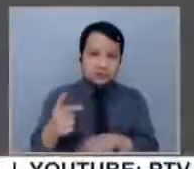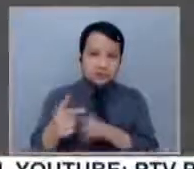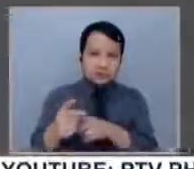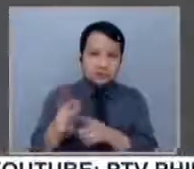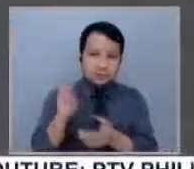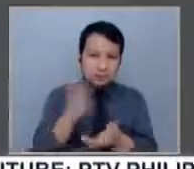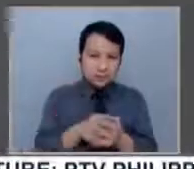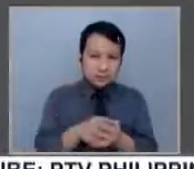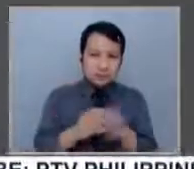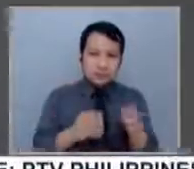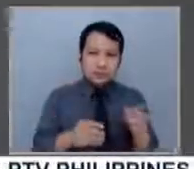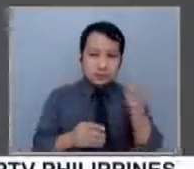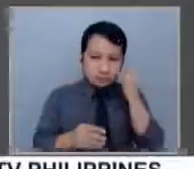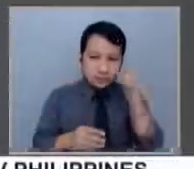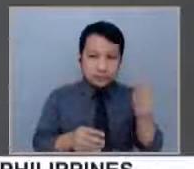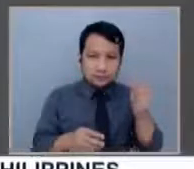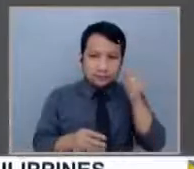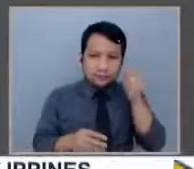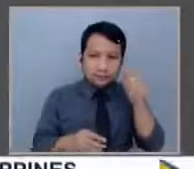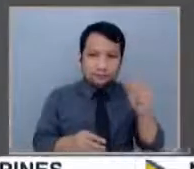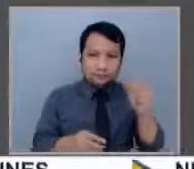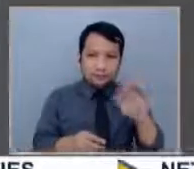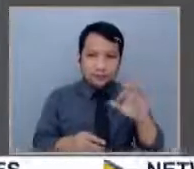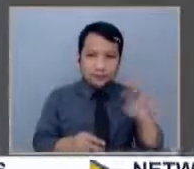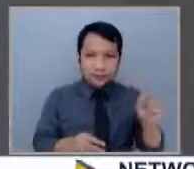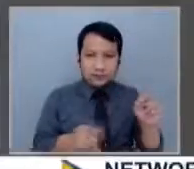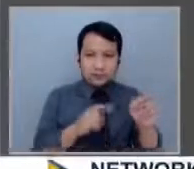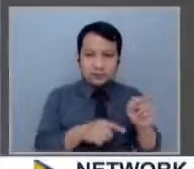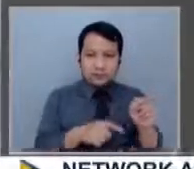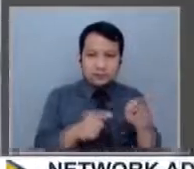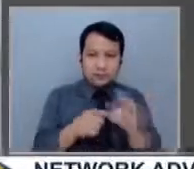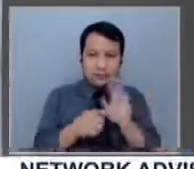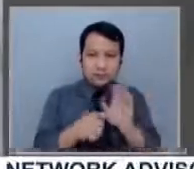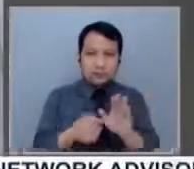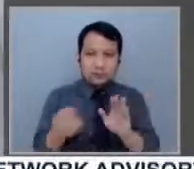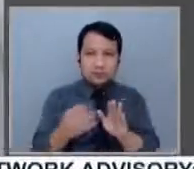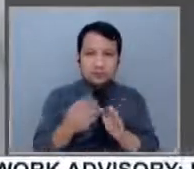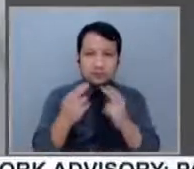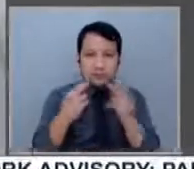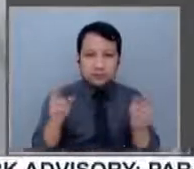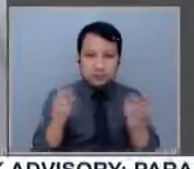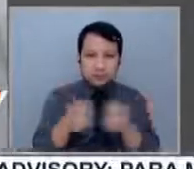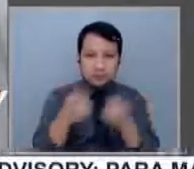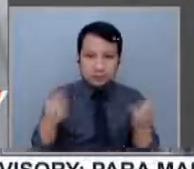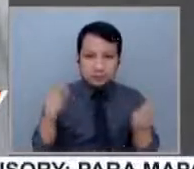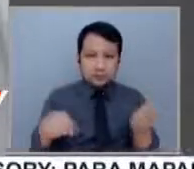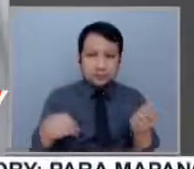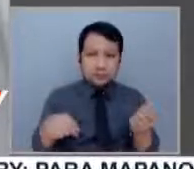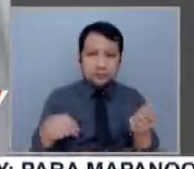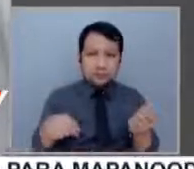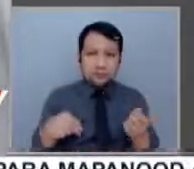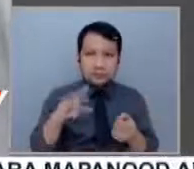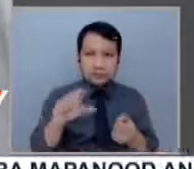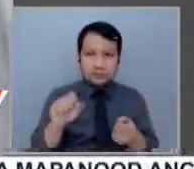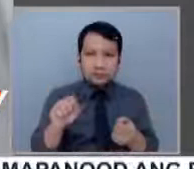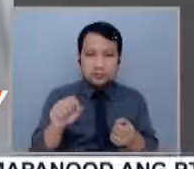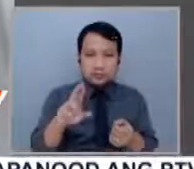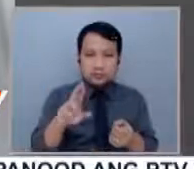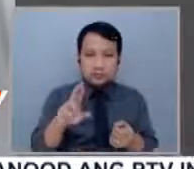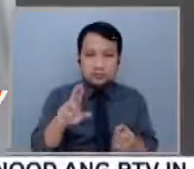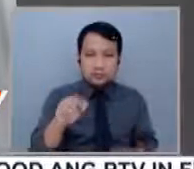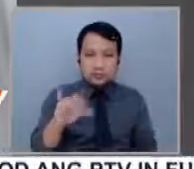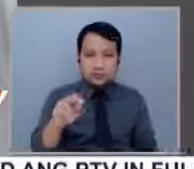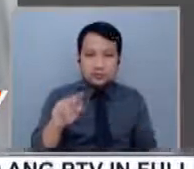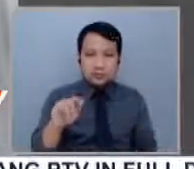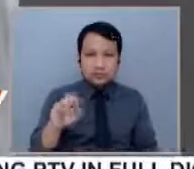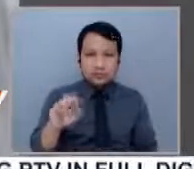na si Jesus Jess Malabanan, correspondent at stringer ng ilang pahayagan sa bansa at ng news wire service na Reuters. Hindi pa